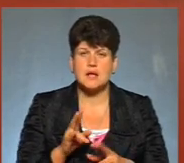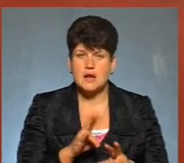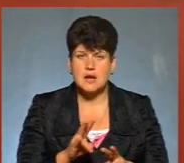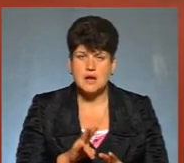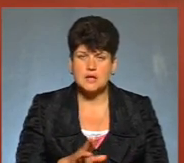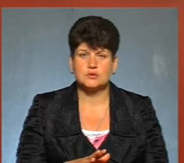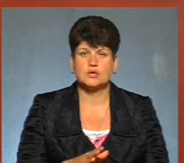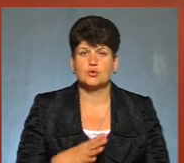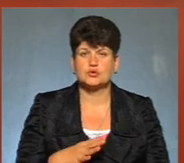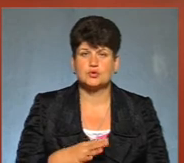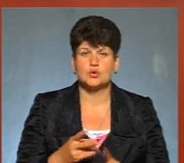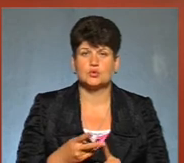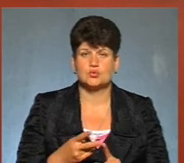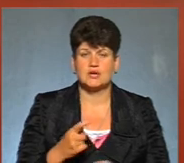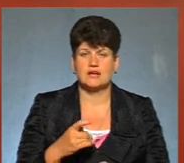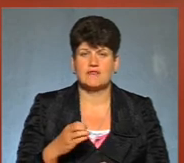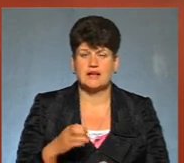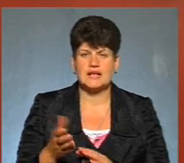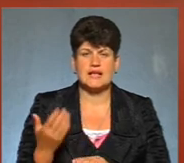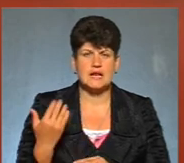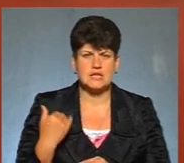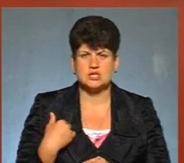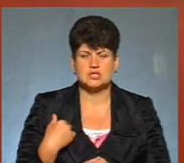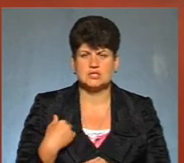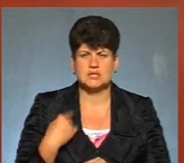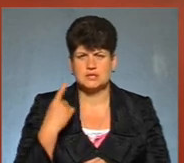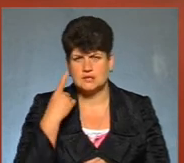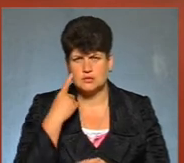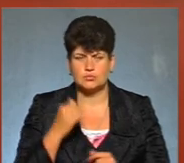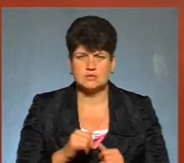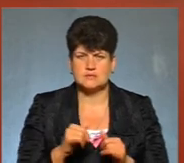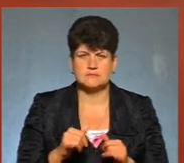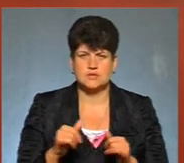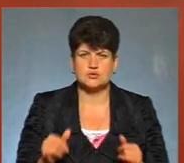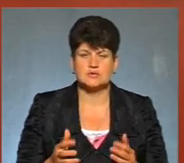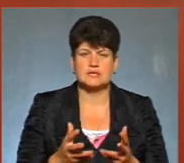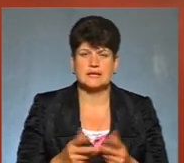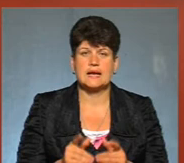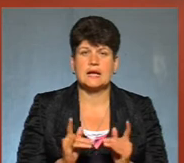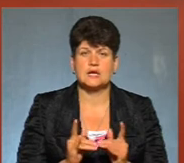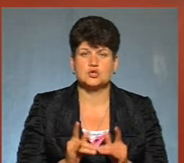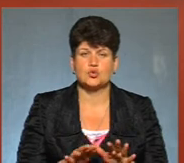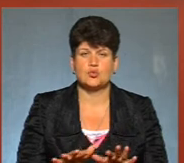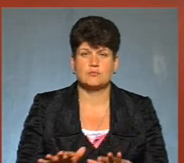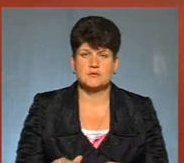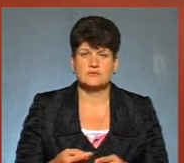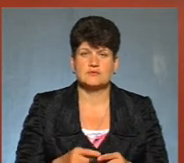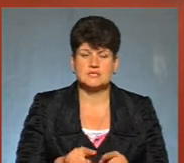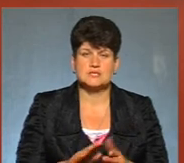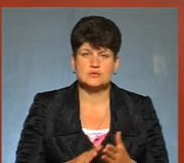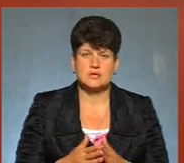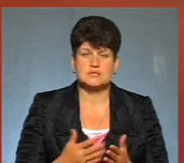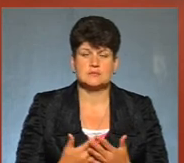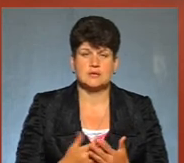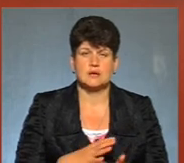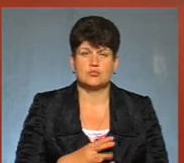очікування другої хвилі, бо раніше, в принципі, і не збиралися збільшувати кількості ліжкомість по цій ситуації, яка була, для прикладу, в липні